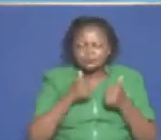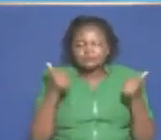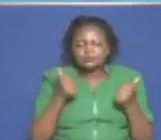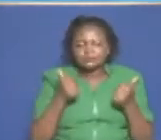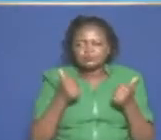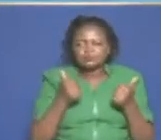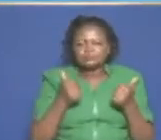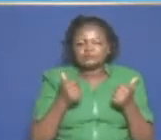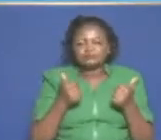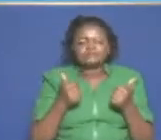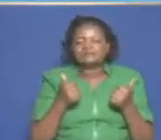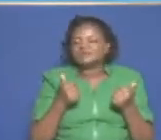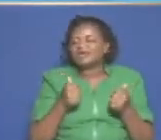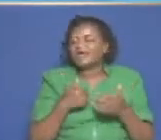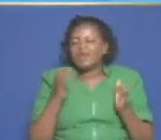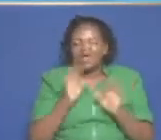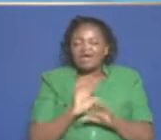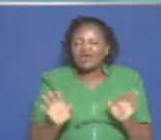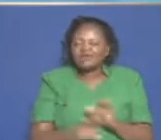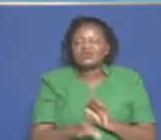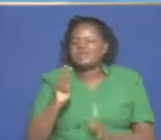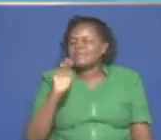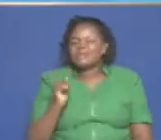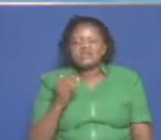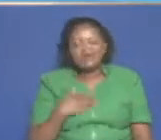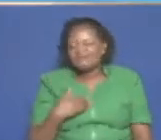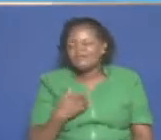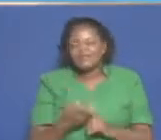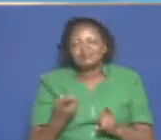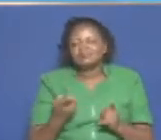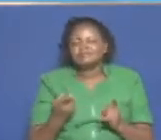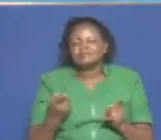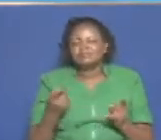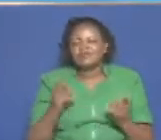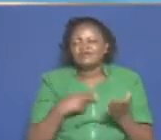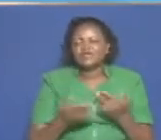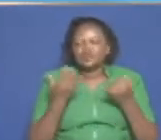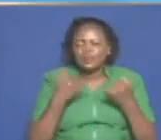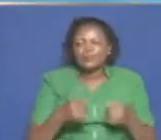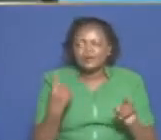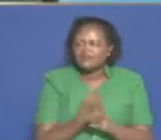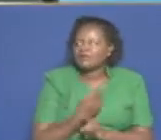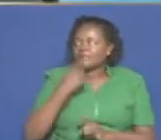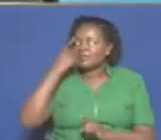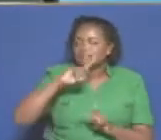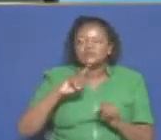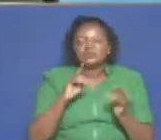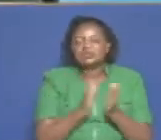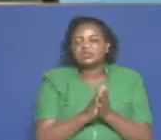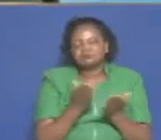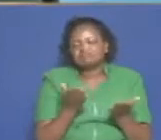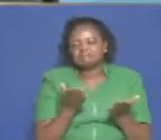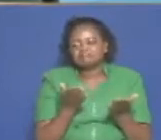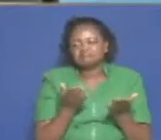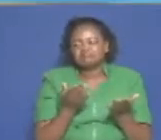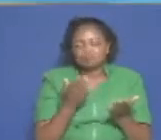stashahada, wako na viwango vya uzamili, lakini wameshindwa kutekeleza sera mbalimbali na mswada mbalimbali, hata katika